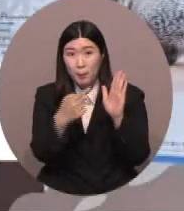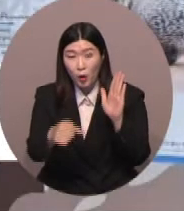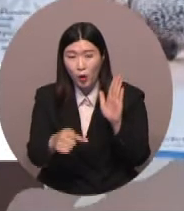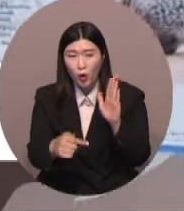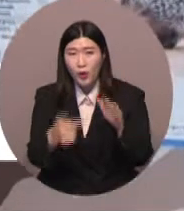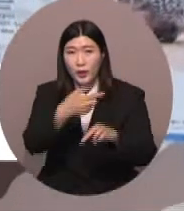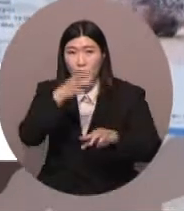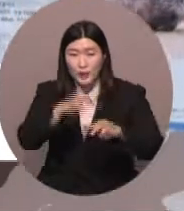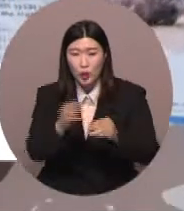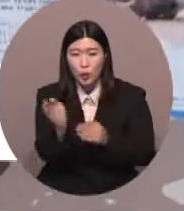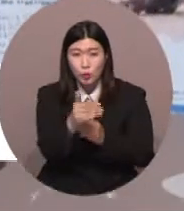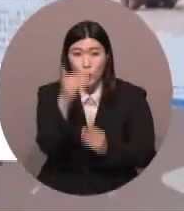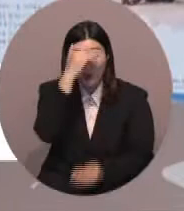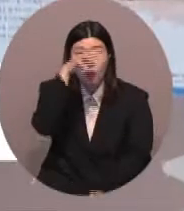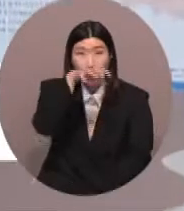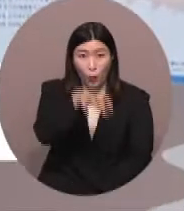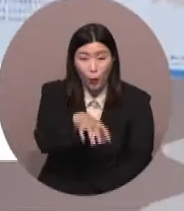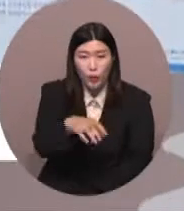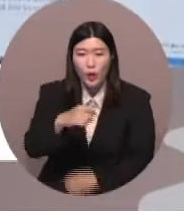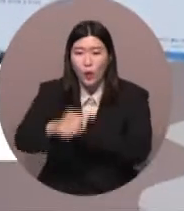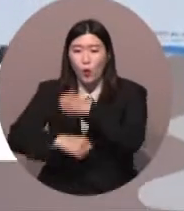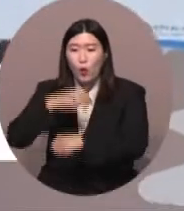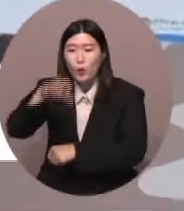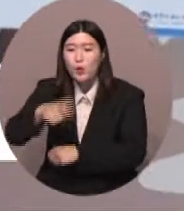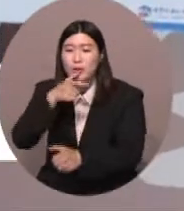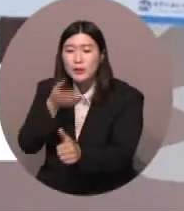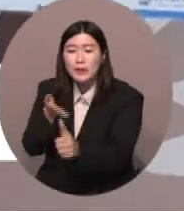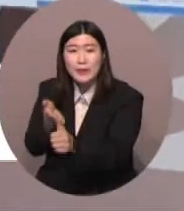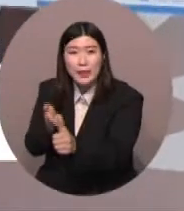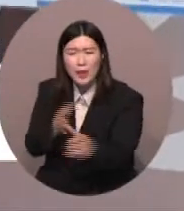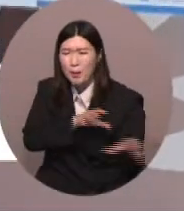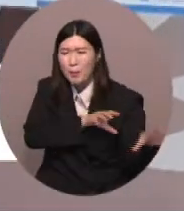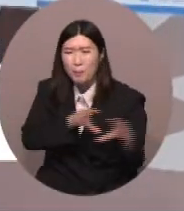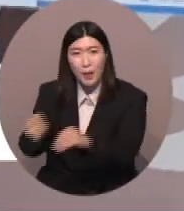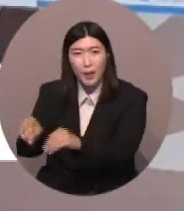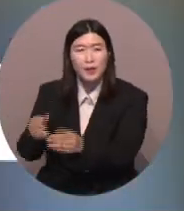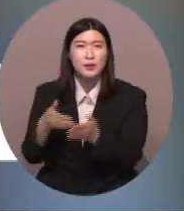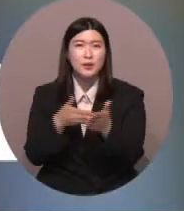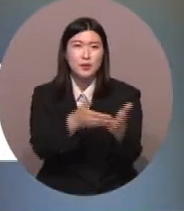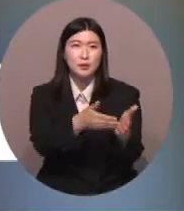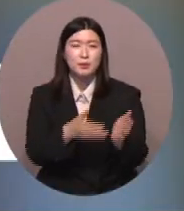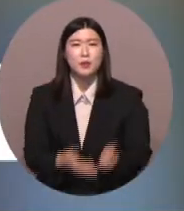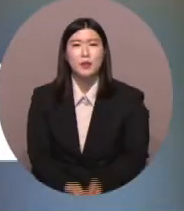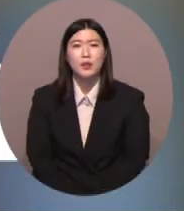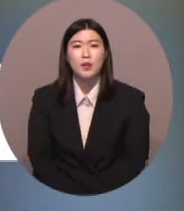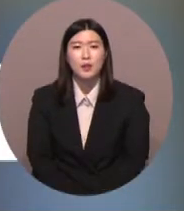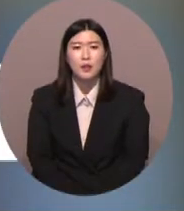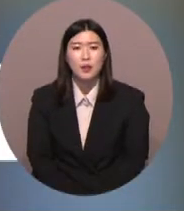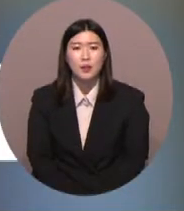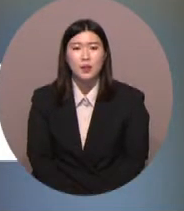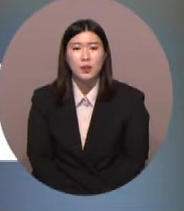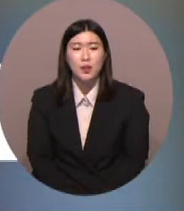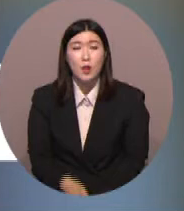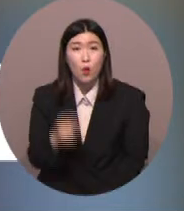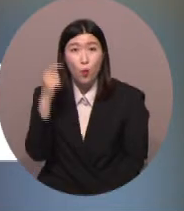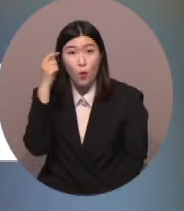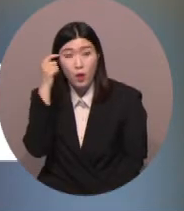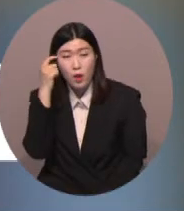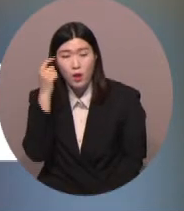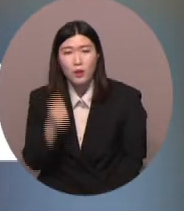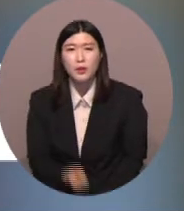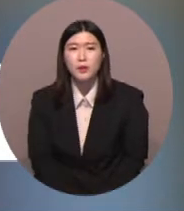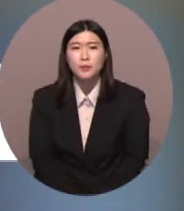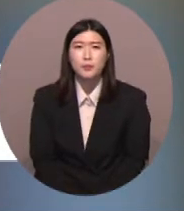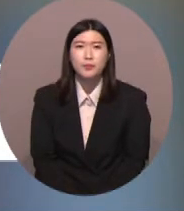아쿠아리움과 o 월드 에서 진행 중인 먹이주기 체험도 중단할 것을 촉구했습니다 이들은 해당 프로그램